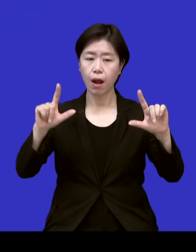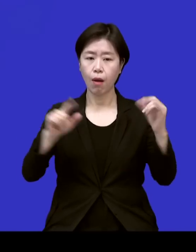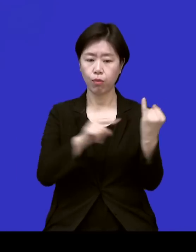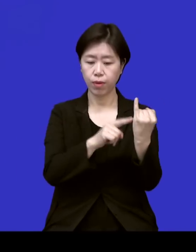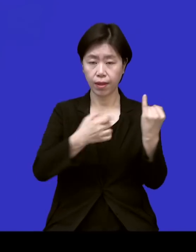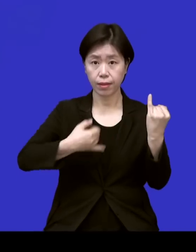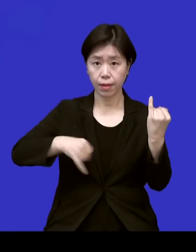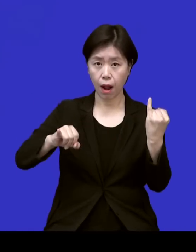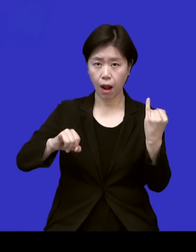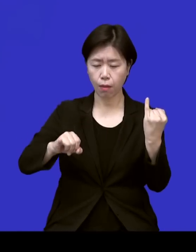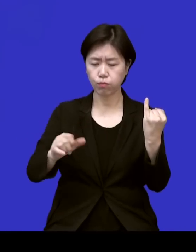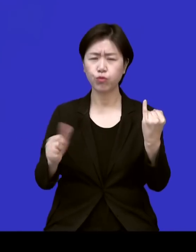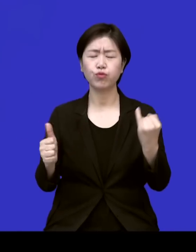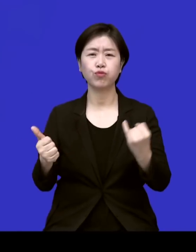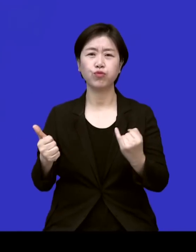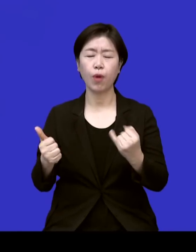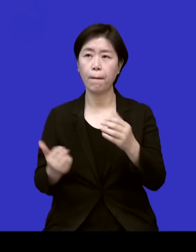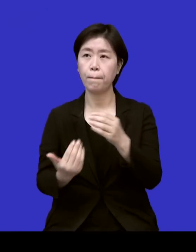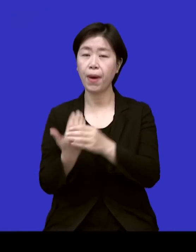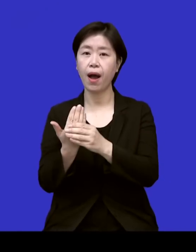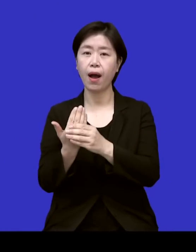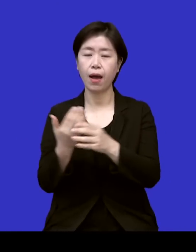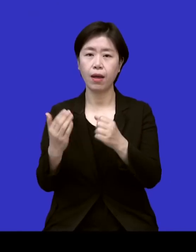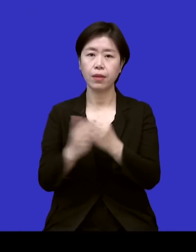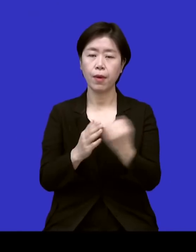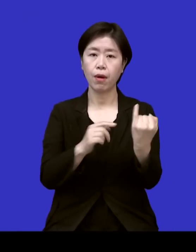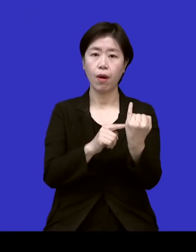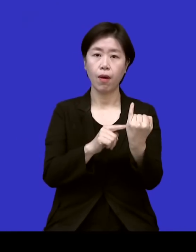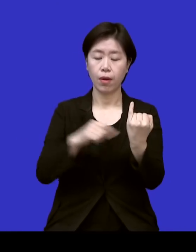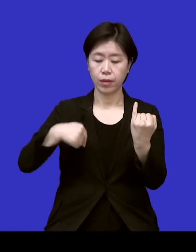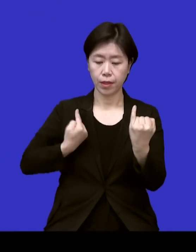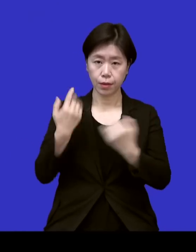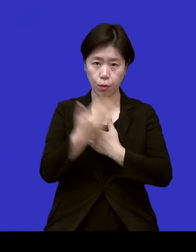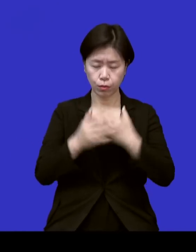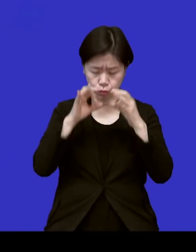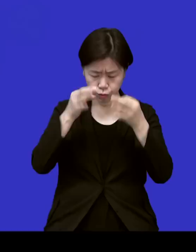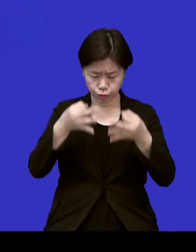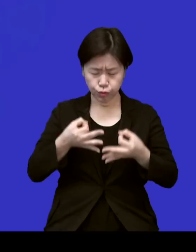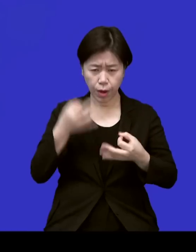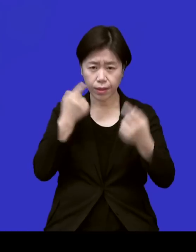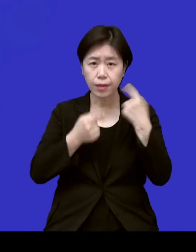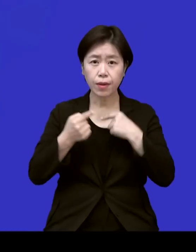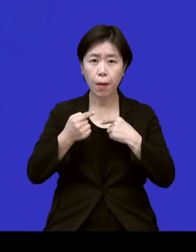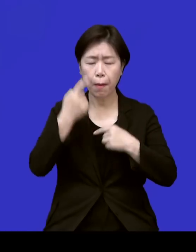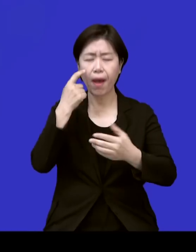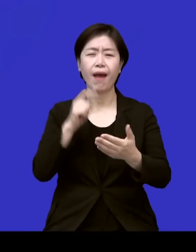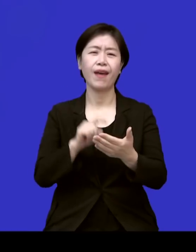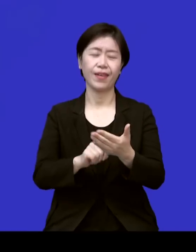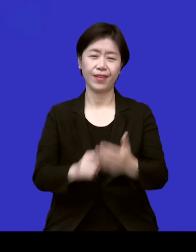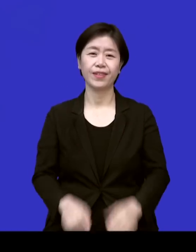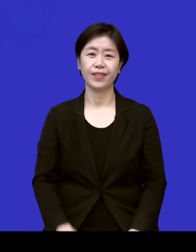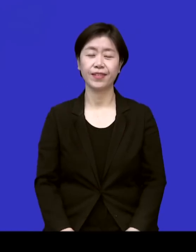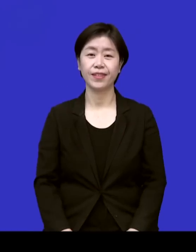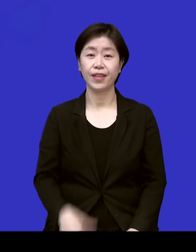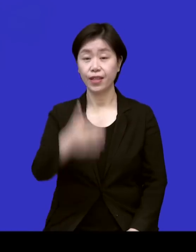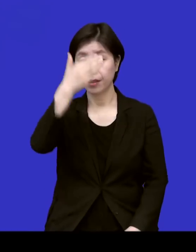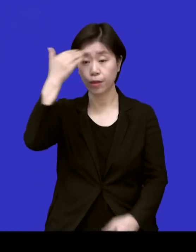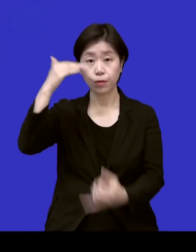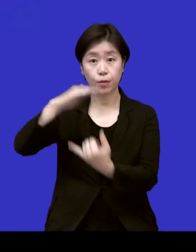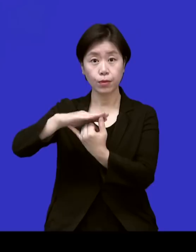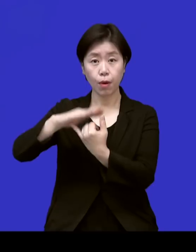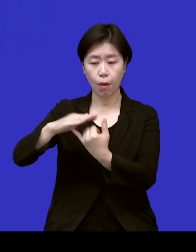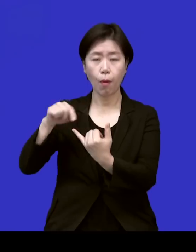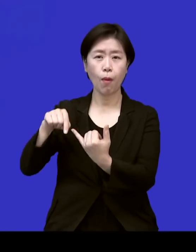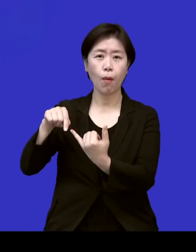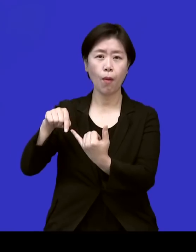행동으로 인해서 자신의 마음속에 깊이 숨어있던 자신만의 상처를 다시 돌아보게 되셨다고 합니다. 청소년 우울증이 있는